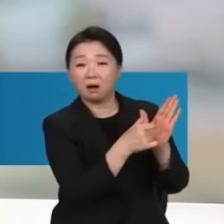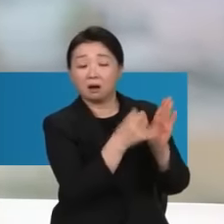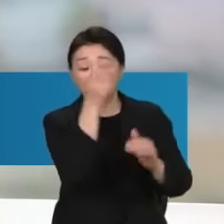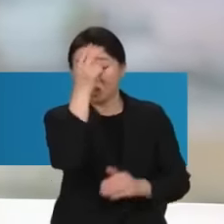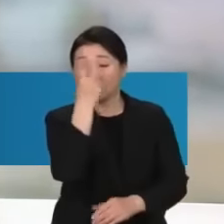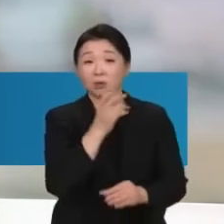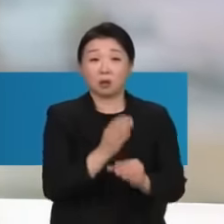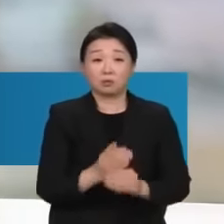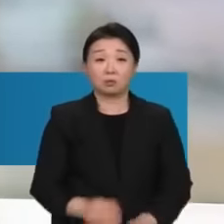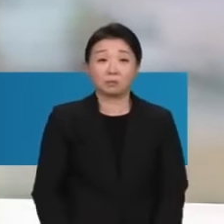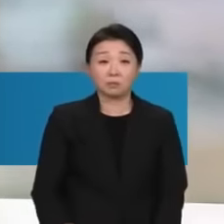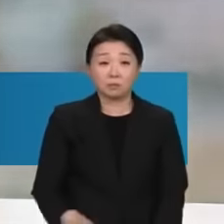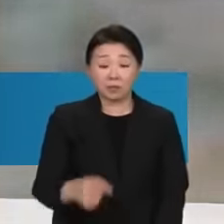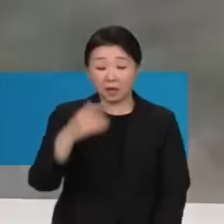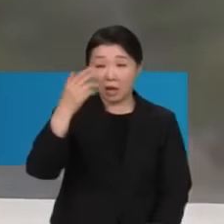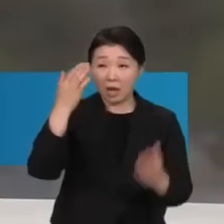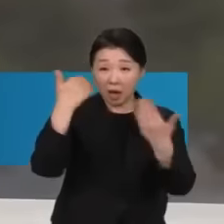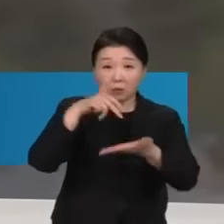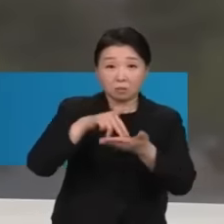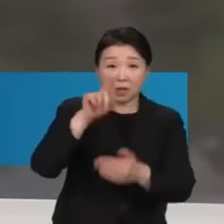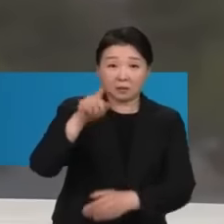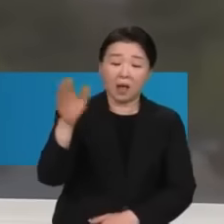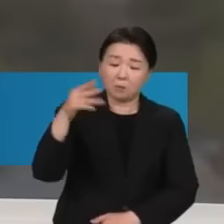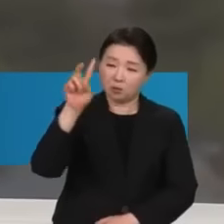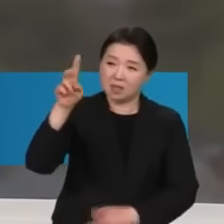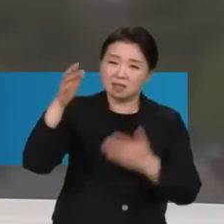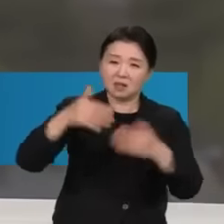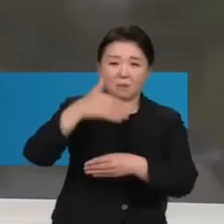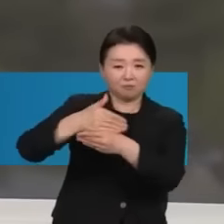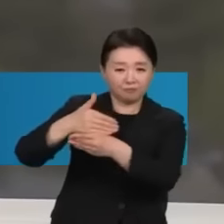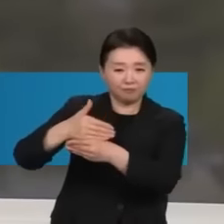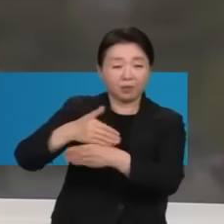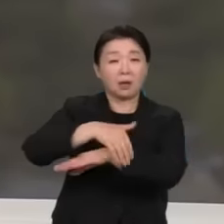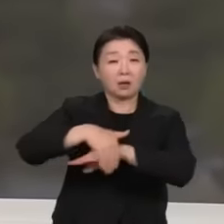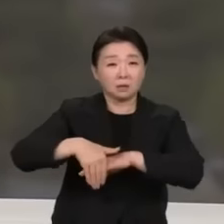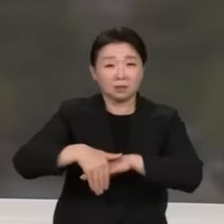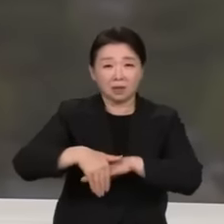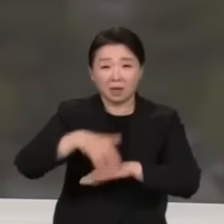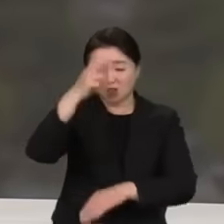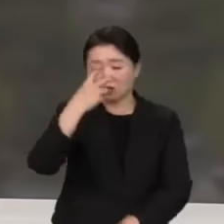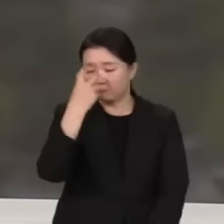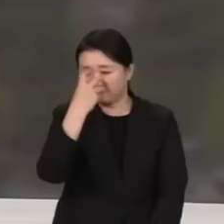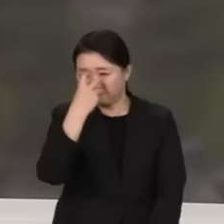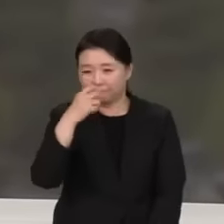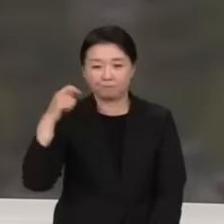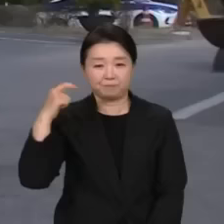학교 측은 내일부터 이틀 동안 문을 닫기로 했고 경찰은 순찰을 강화했습니다. 정인아